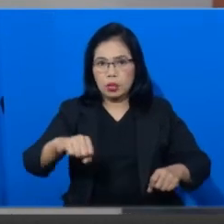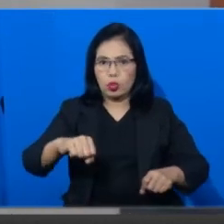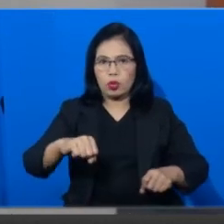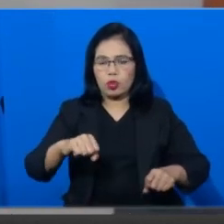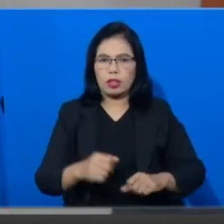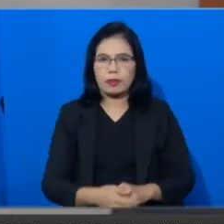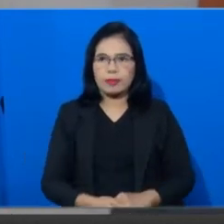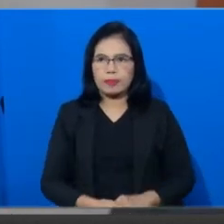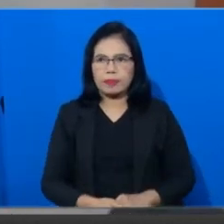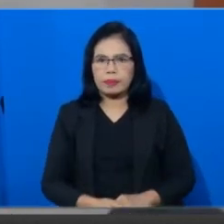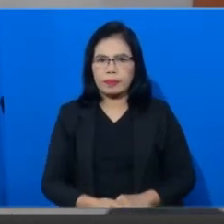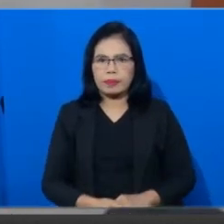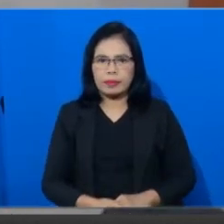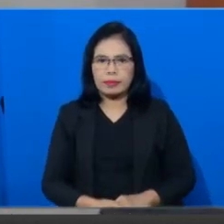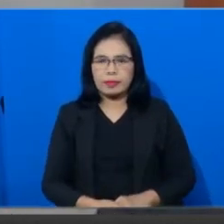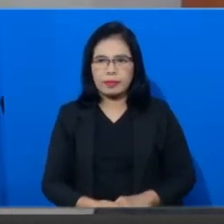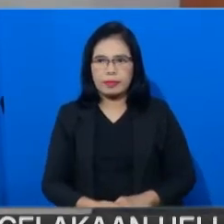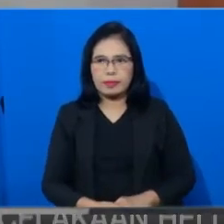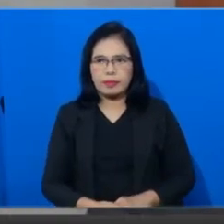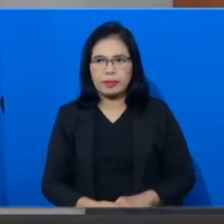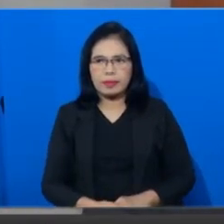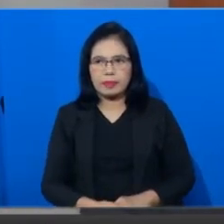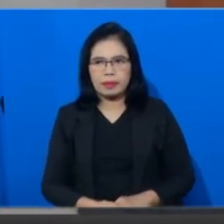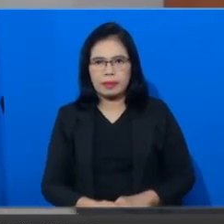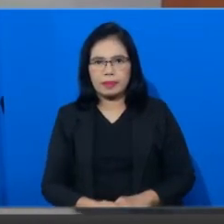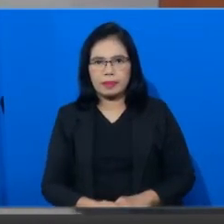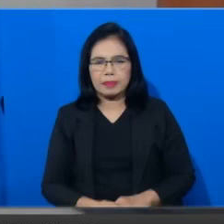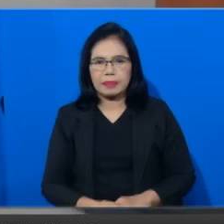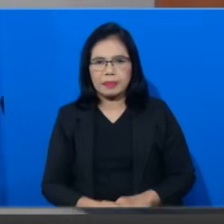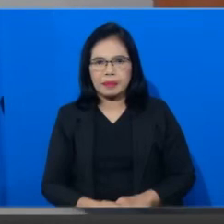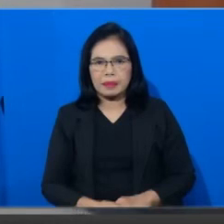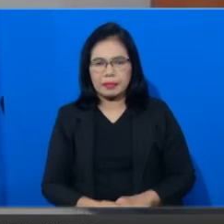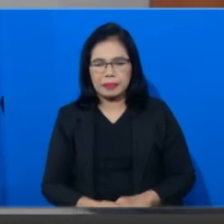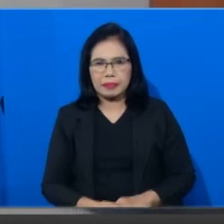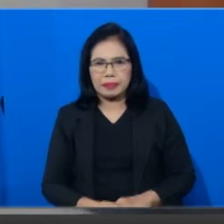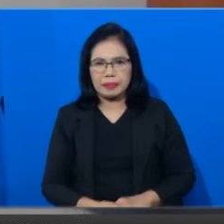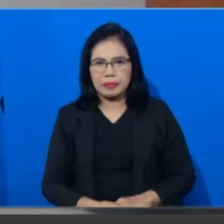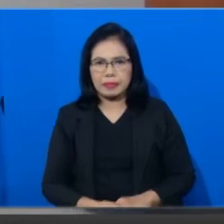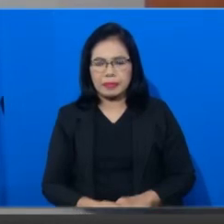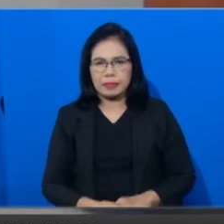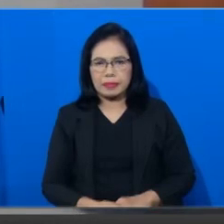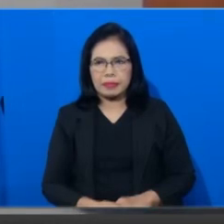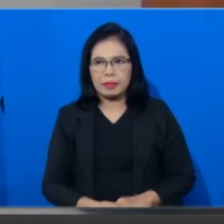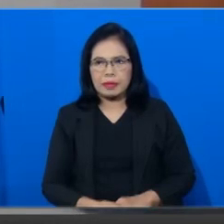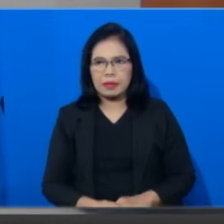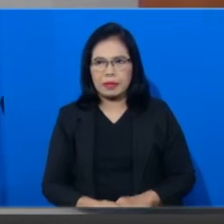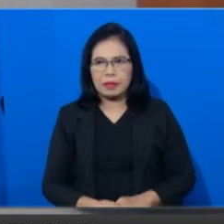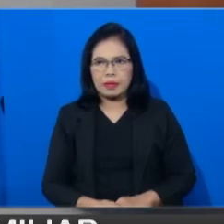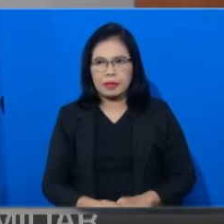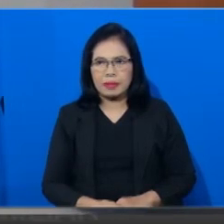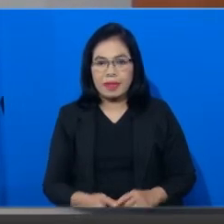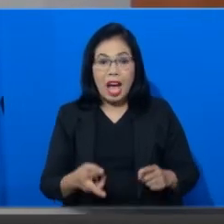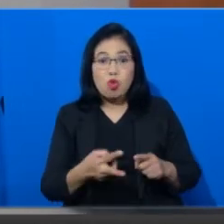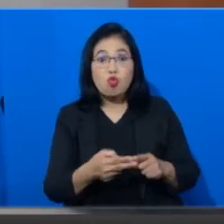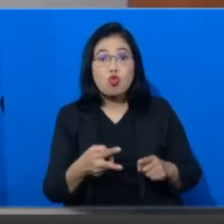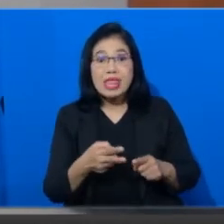Jadi rice cooker untuk apa, Pak? Kemungkinan ya buat masak di sini. Oh gitu ya. Terus untuk gunting ini?